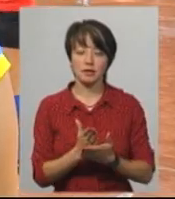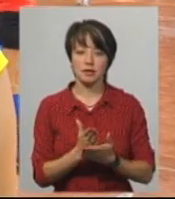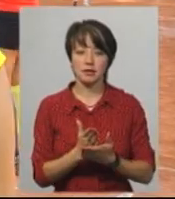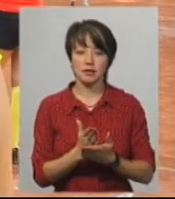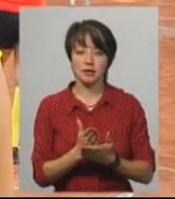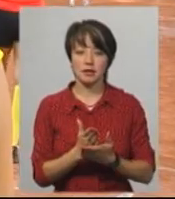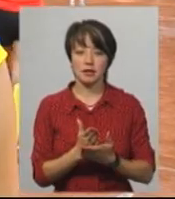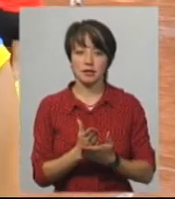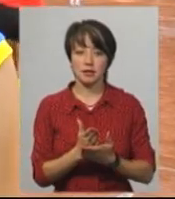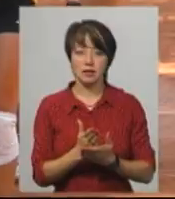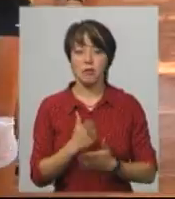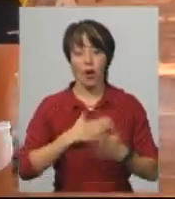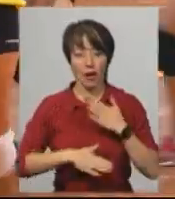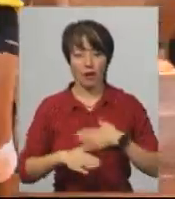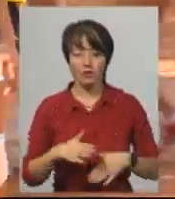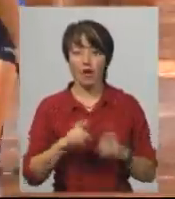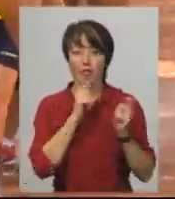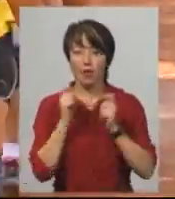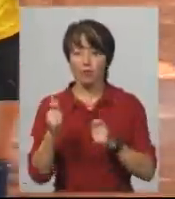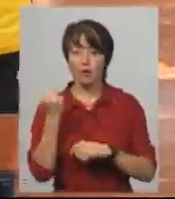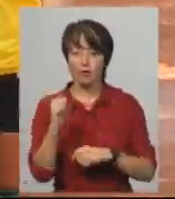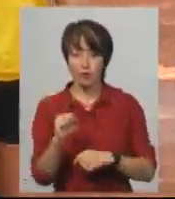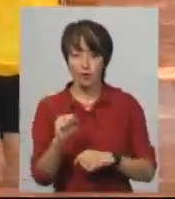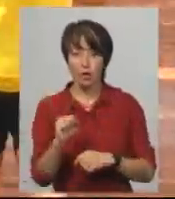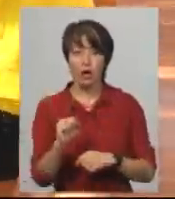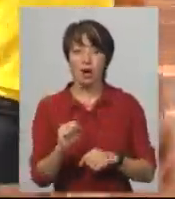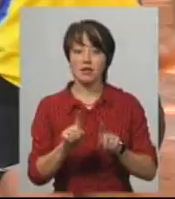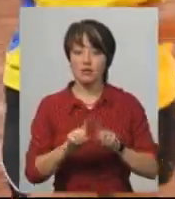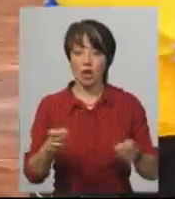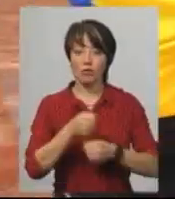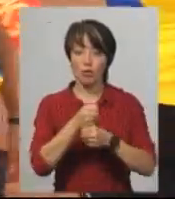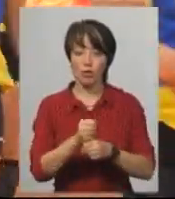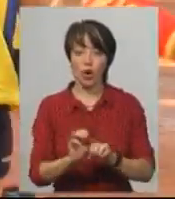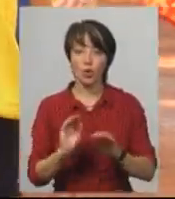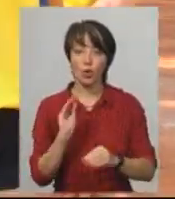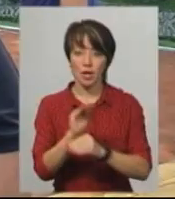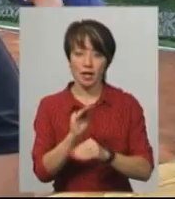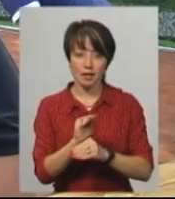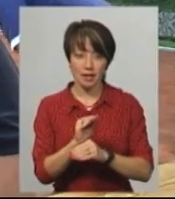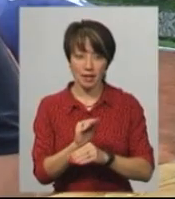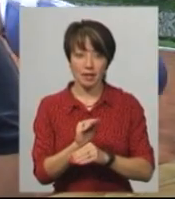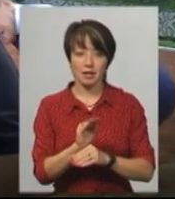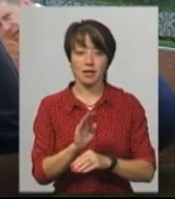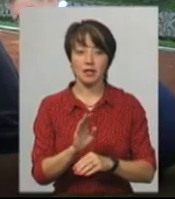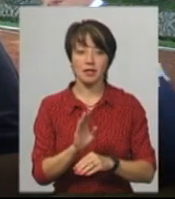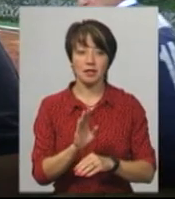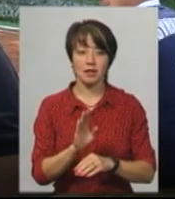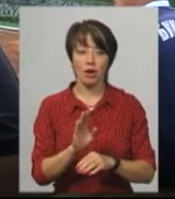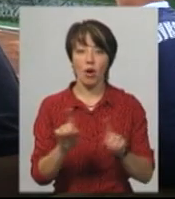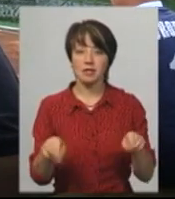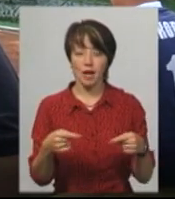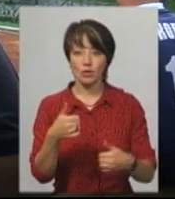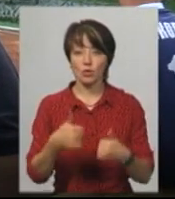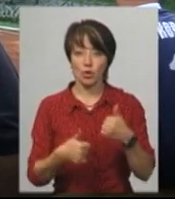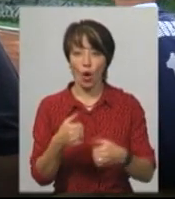нас порадував. Нагороджувати переможців надзвичайними кубками, додає Оля Вахрамієва. Кубки в нас